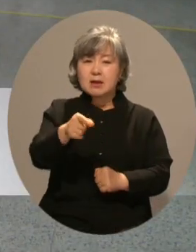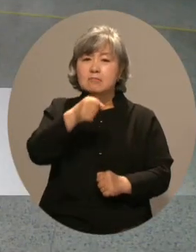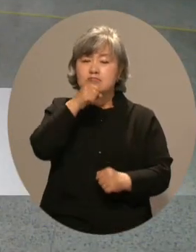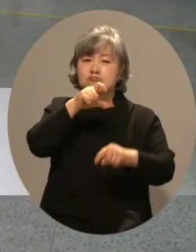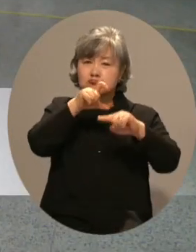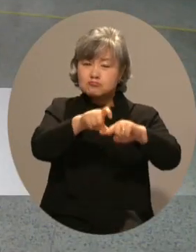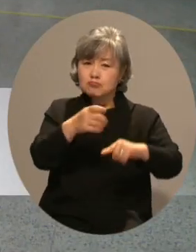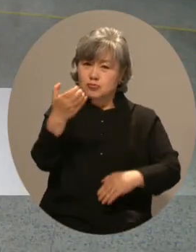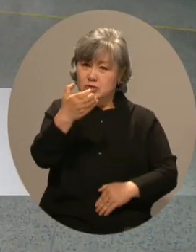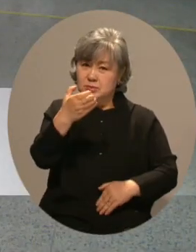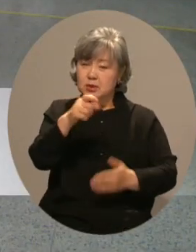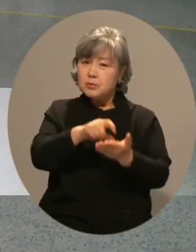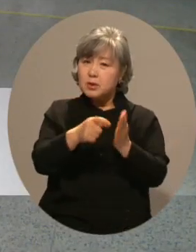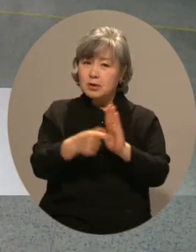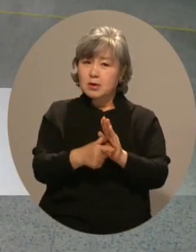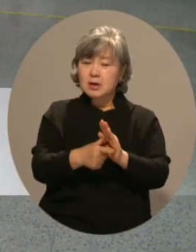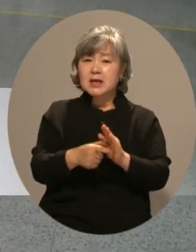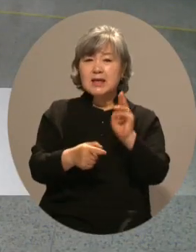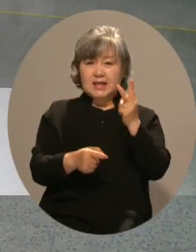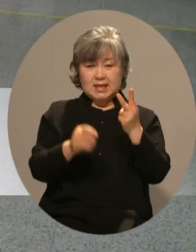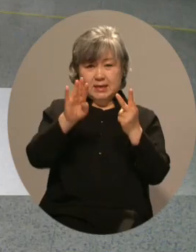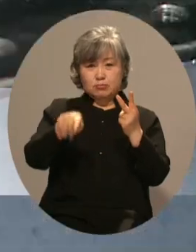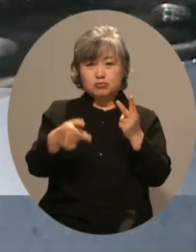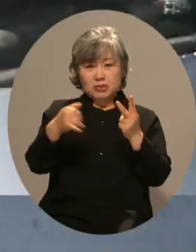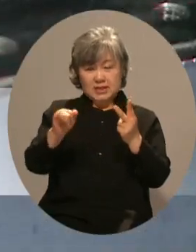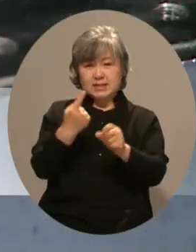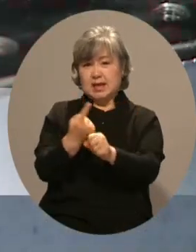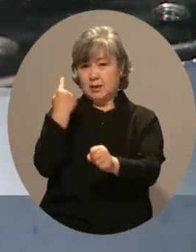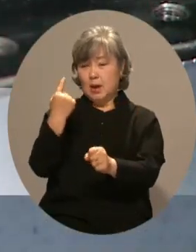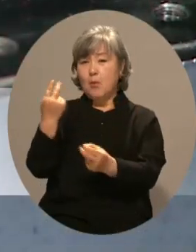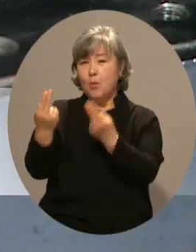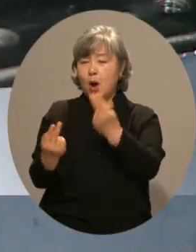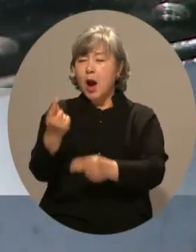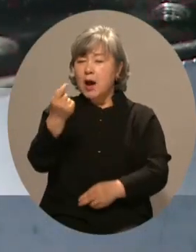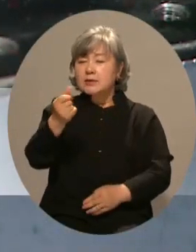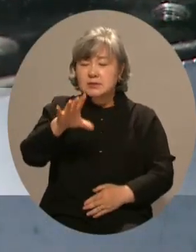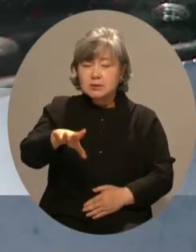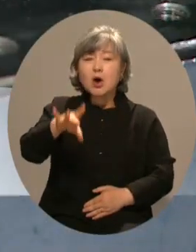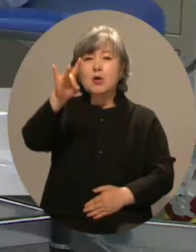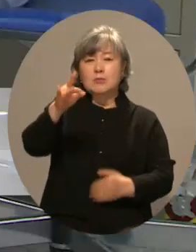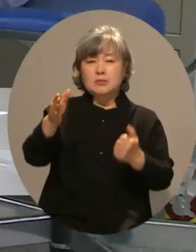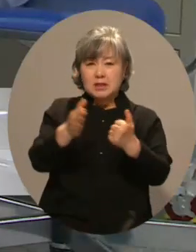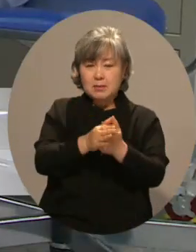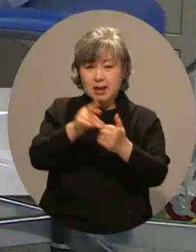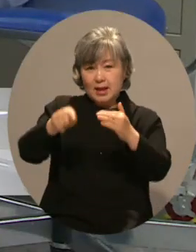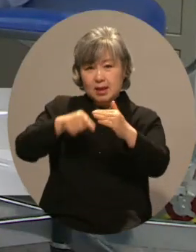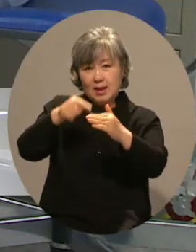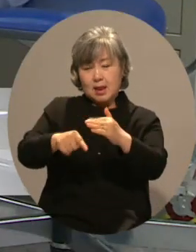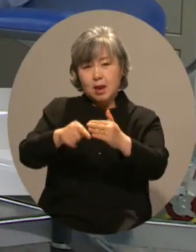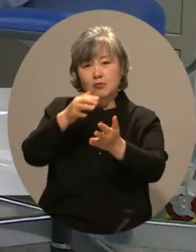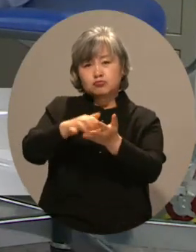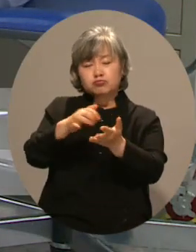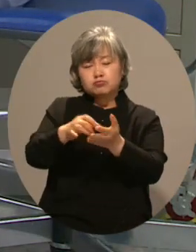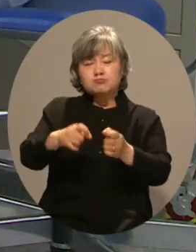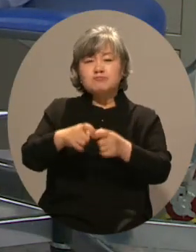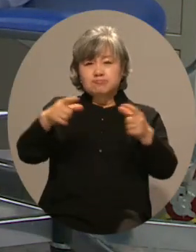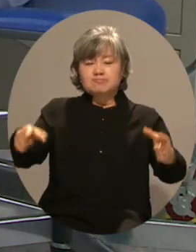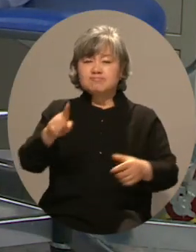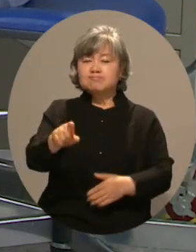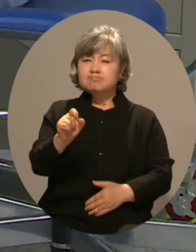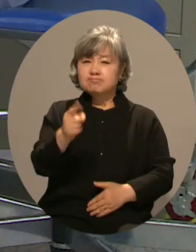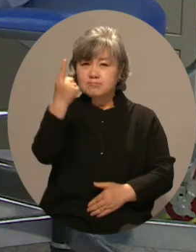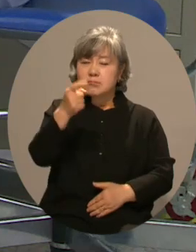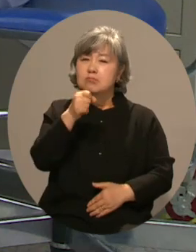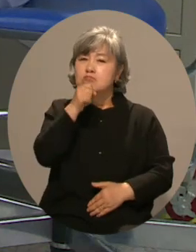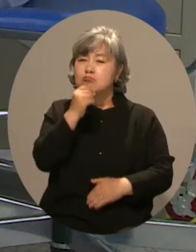지수가 90선을 회복한 것은 지난해 2분기 이후 처음으로 리오프닝에 따른 중국 내 수요 증가와 계절적 요인